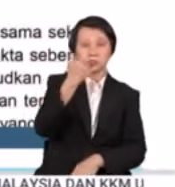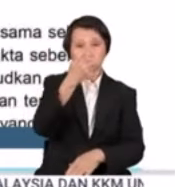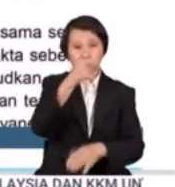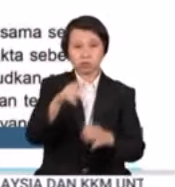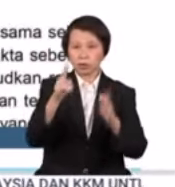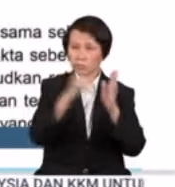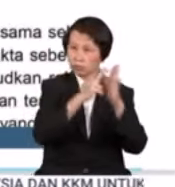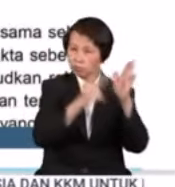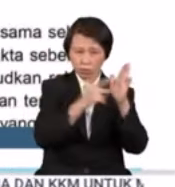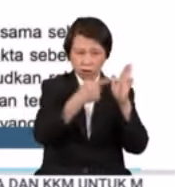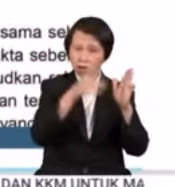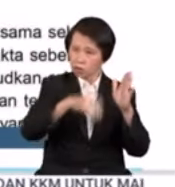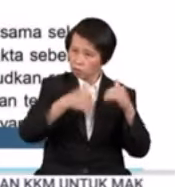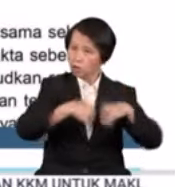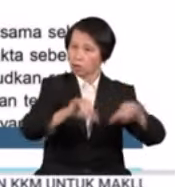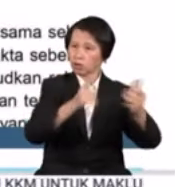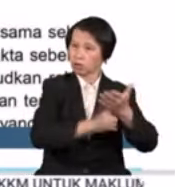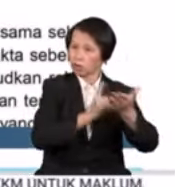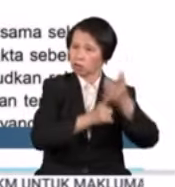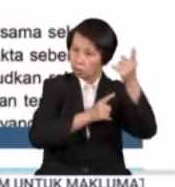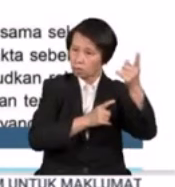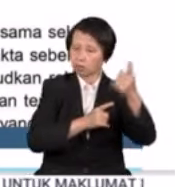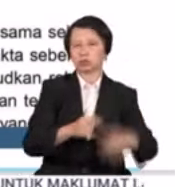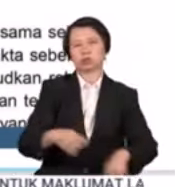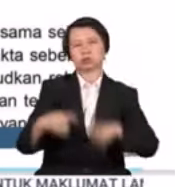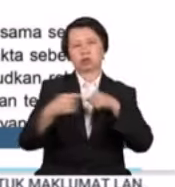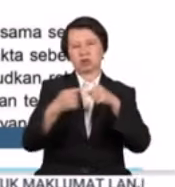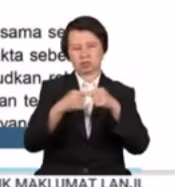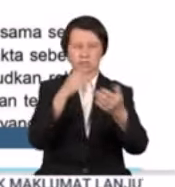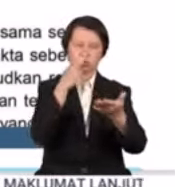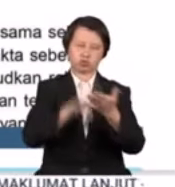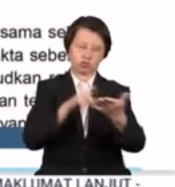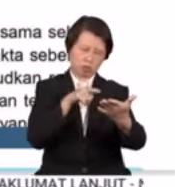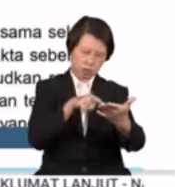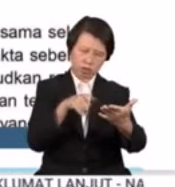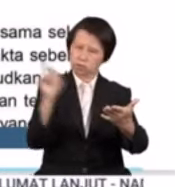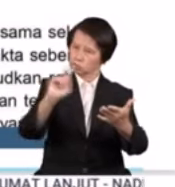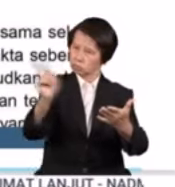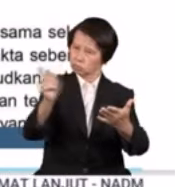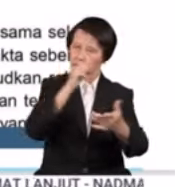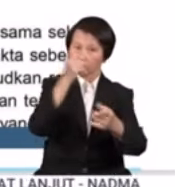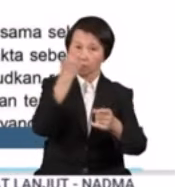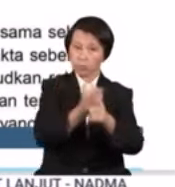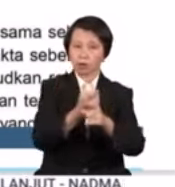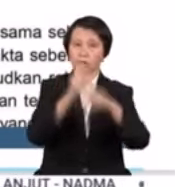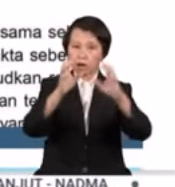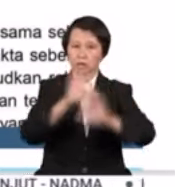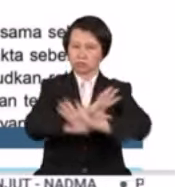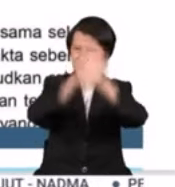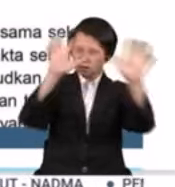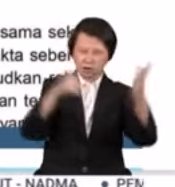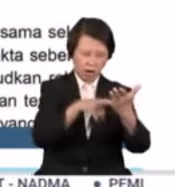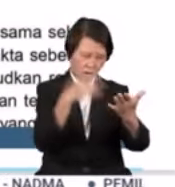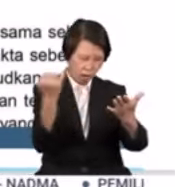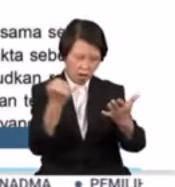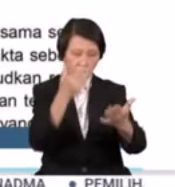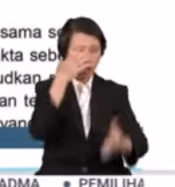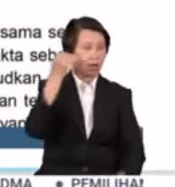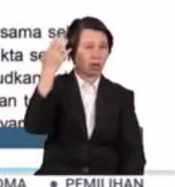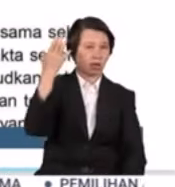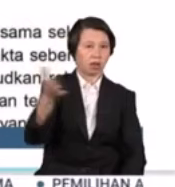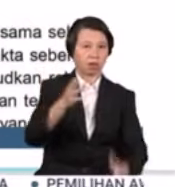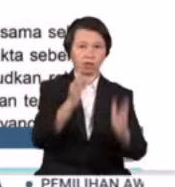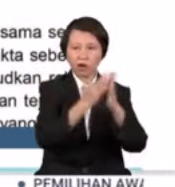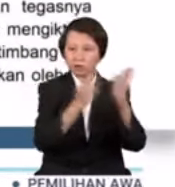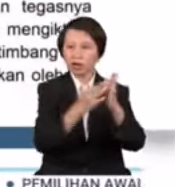prosiding undang-undang masih lagi berlangsung. Kesemua dakwaan dalam surat itu sama sekali tidak benar dan secara terang-terangan tidak mengendahkan